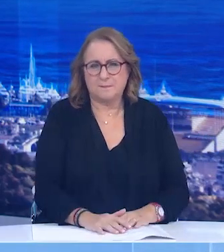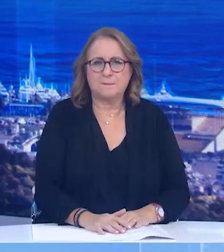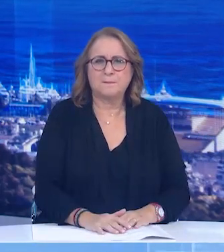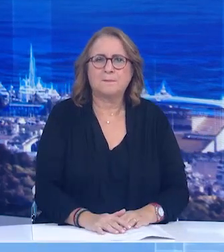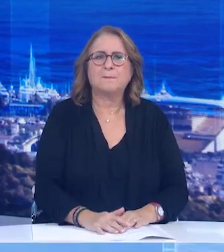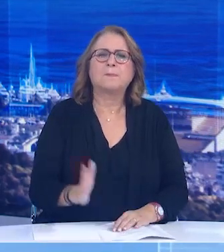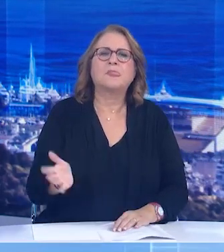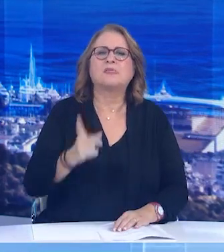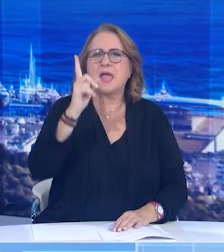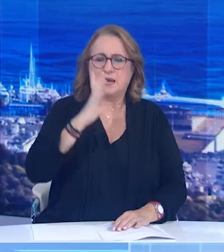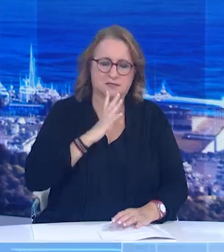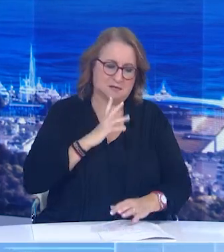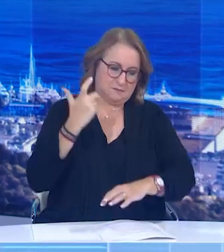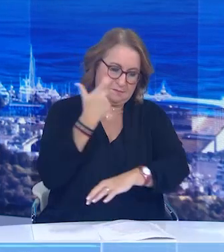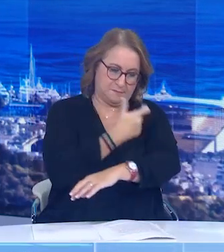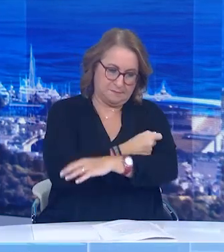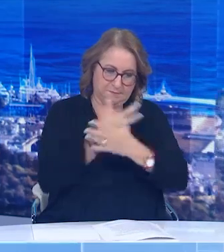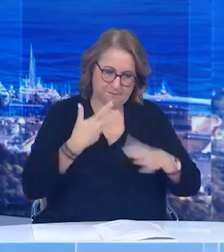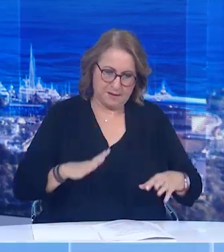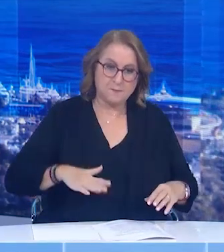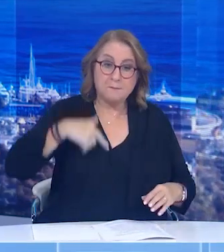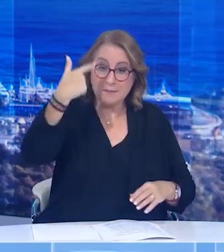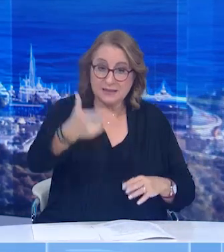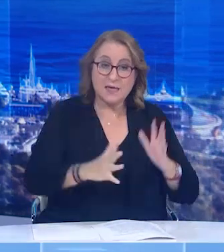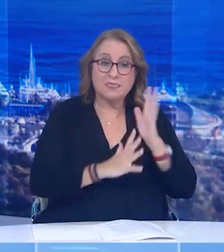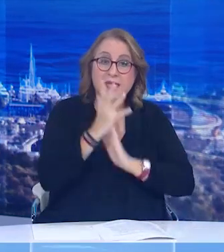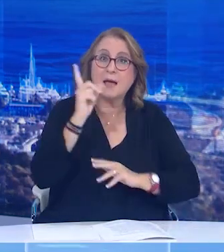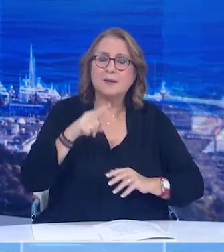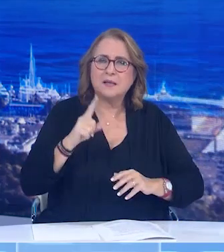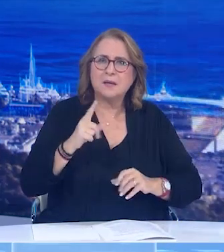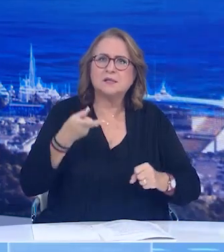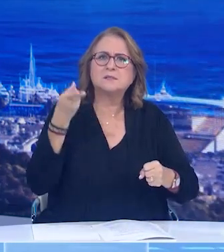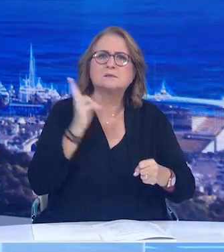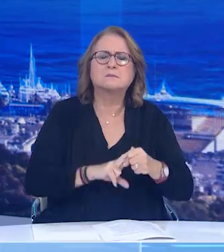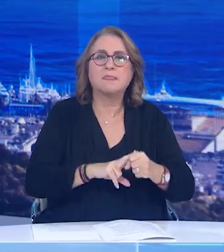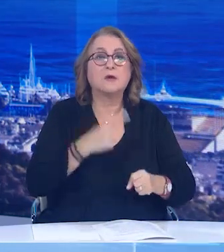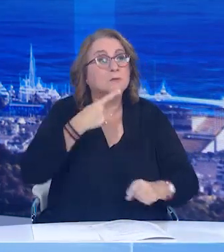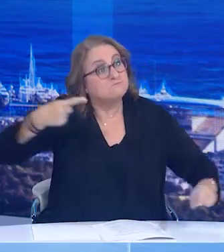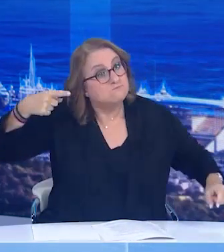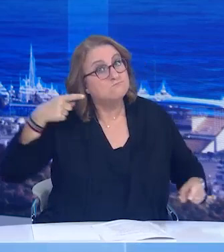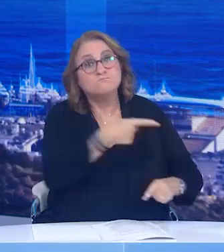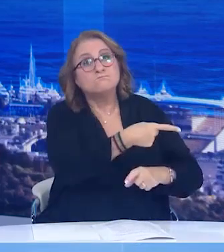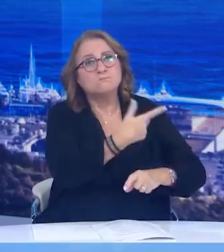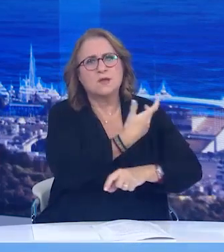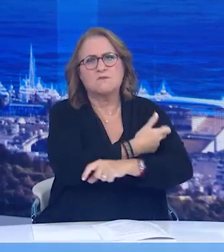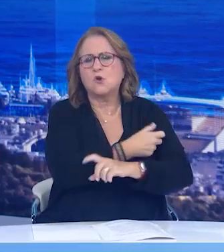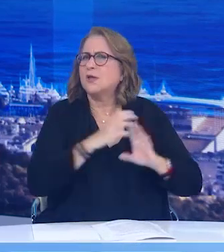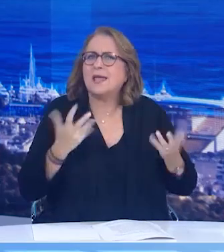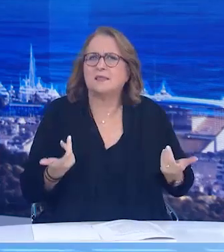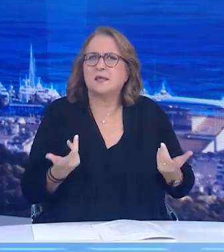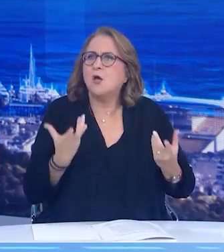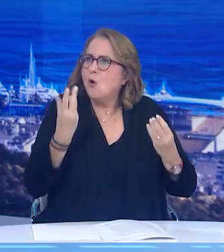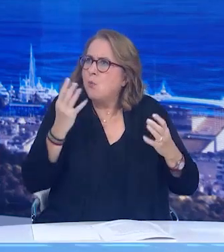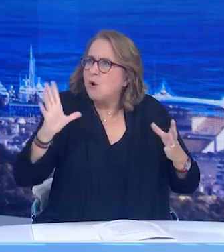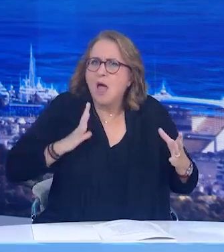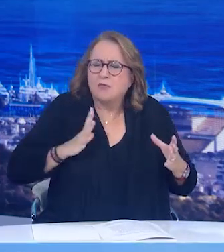και μετά από 15 μέρες έχει ένα ευνίδιο θάνατο. Ευνίδιο θάνατο στο γενικό πληθυσμό έχουμε συχνά. Θέλω να σας πω ότι πάρα πολλές φορές έχουμε παρενέργειες